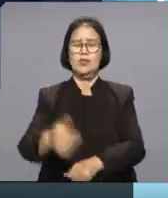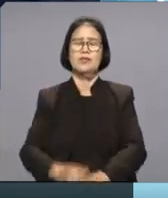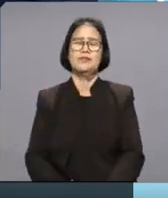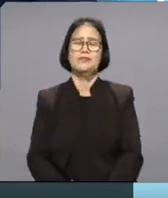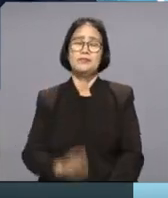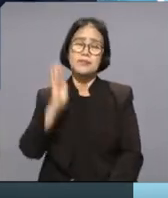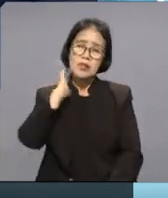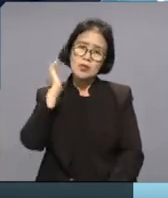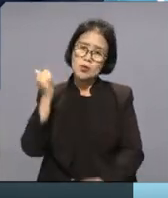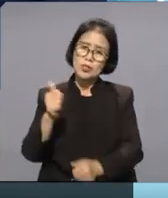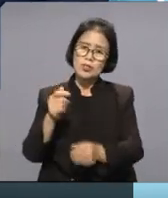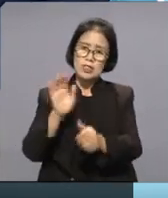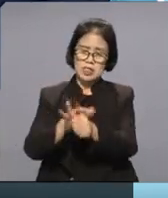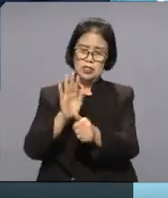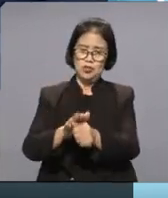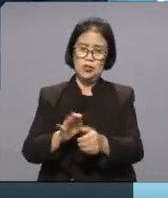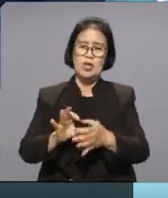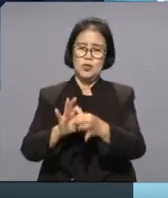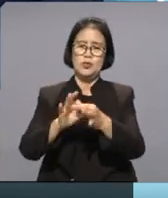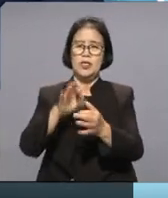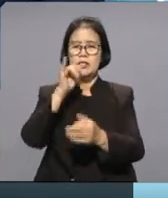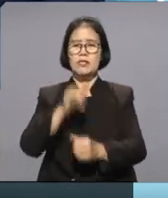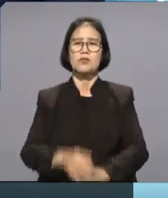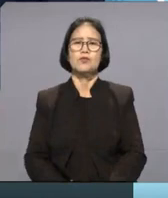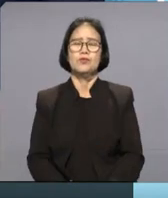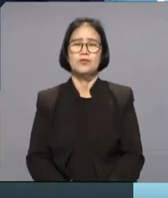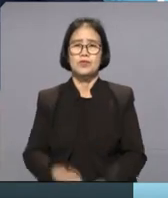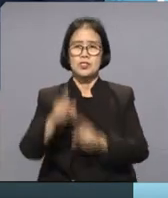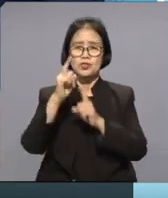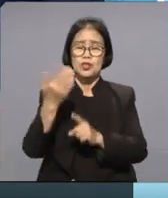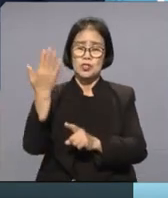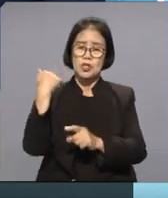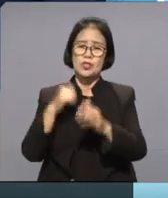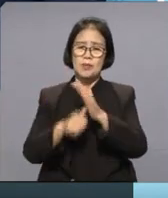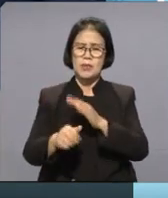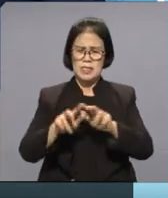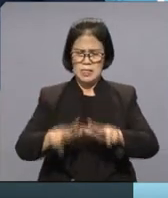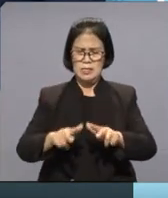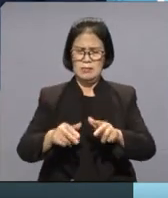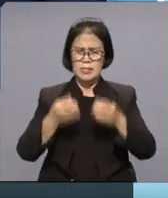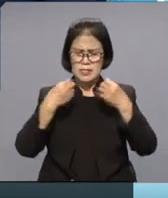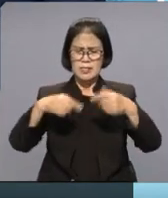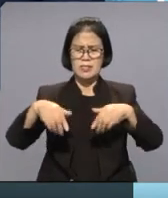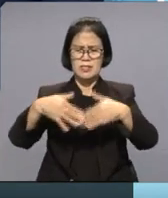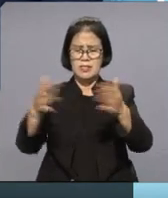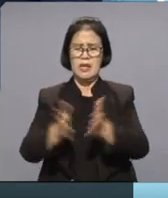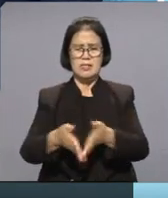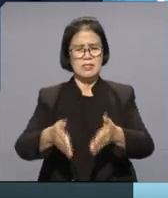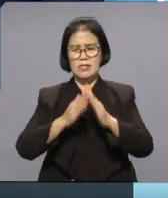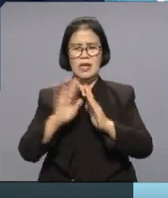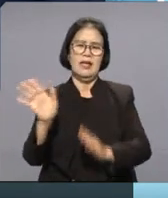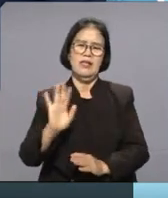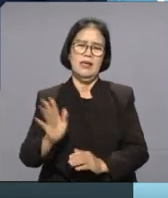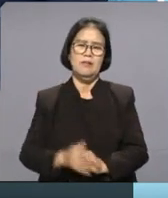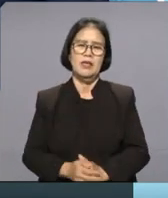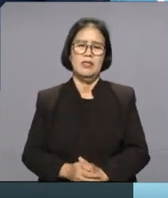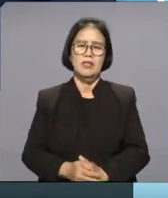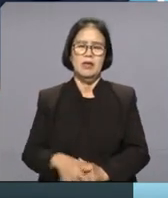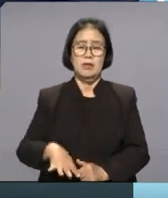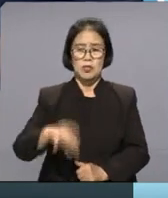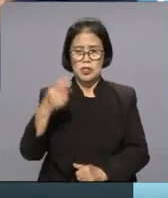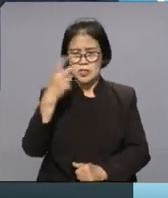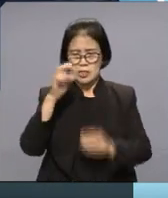대통령 지지율과 연동돼 있다고 저는 개인적으로 생각을 하고 윤석 대표에서 당장은 신당을 창당을 아니면 당을 만드는 역할을 하지 않을 거예요. 예. 일단 지켜볼